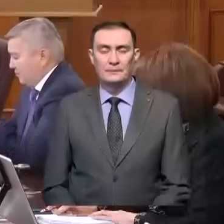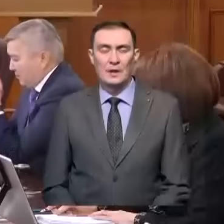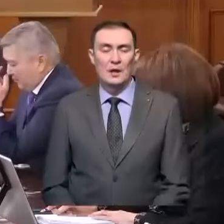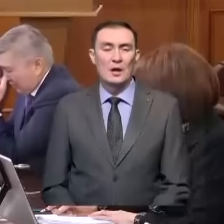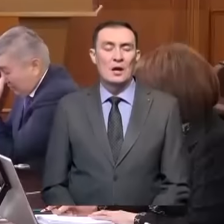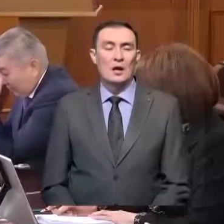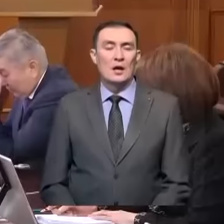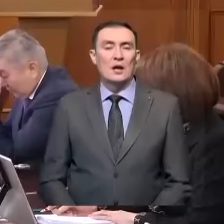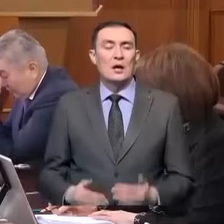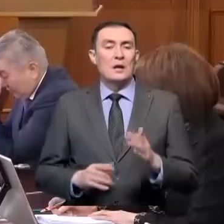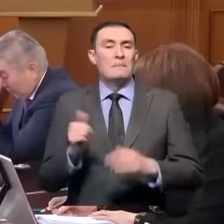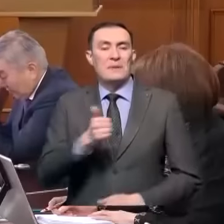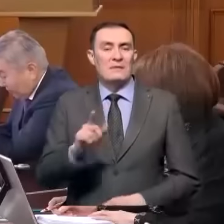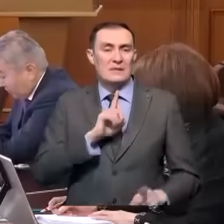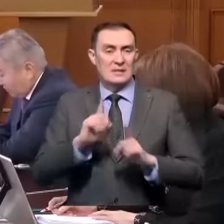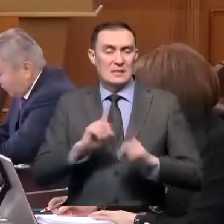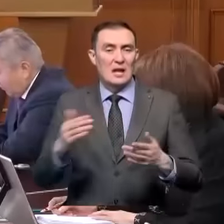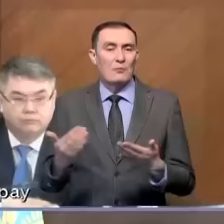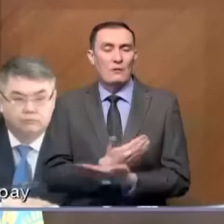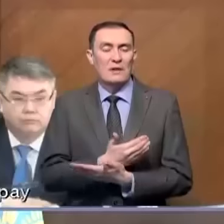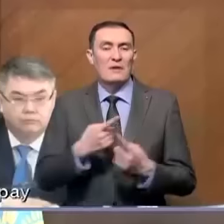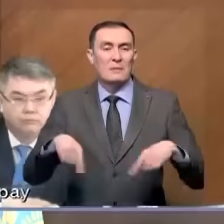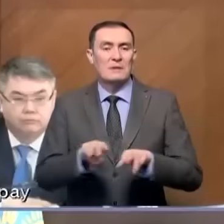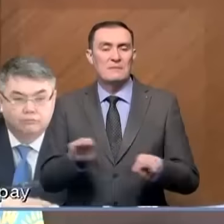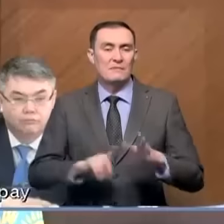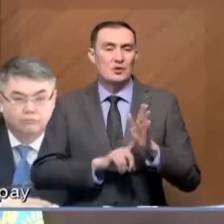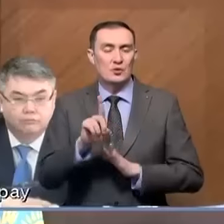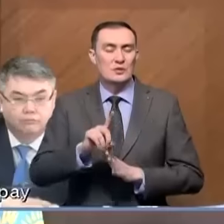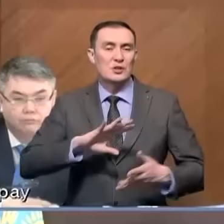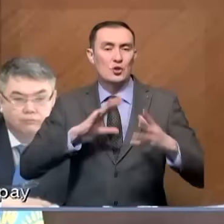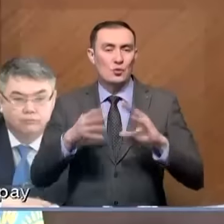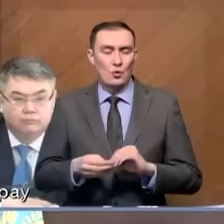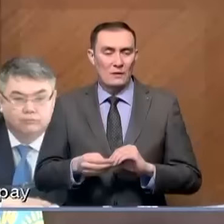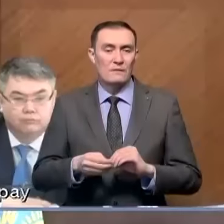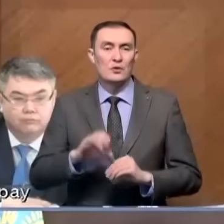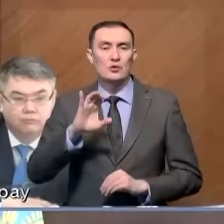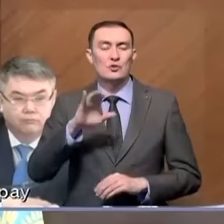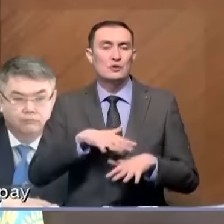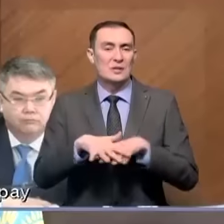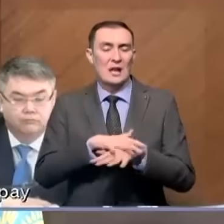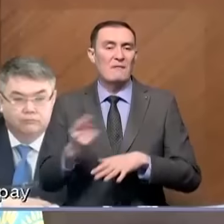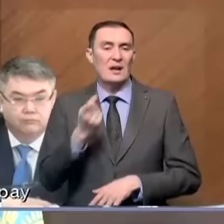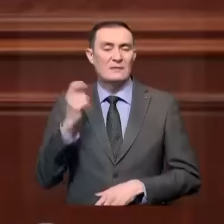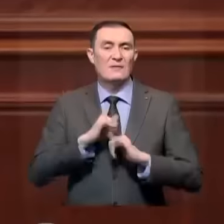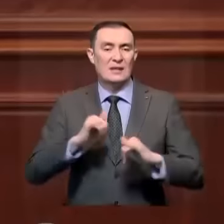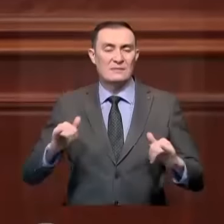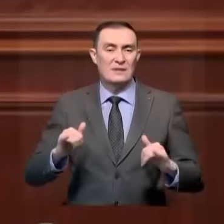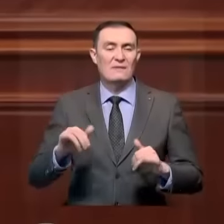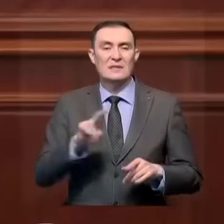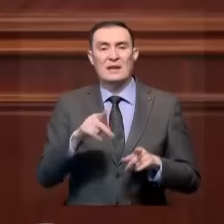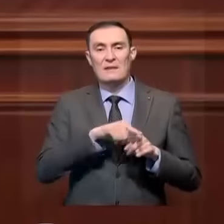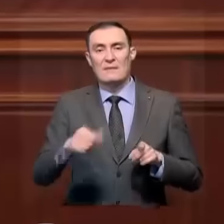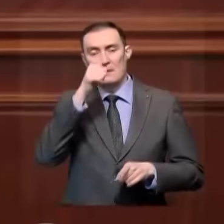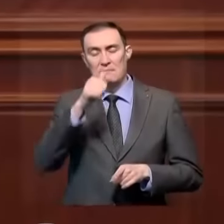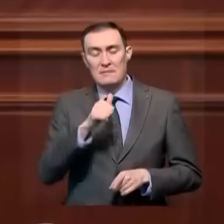От слов к делу. Первое заседание обновленного Кабмина началось с подведения итогов социально-экономического развития страны за январь.